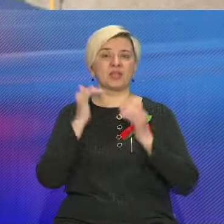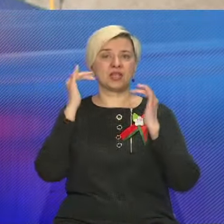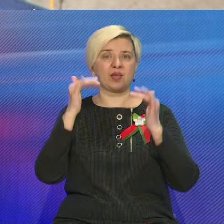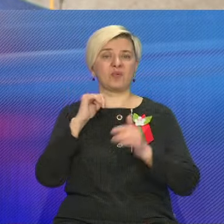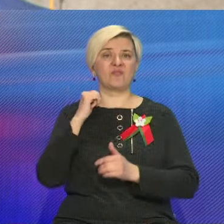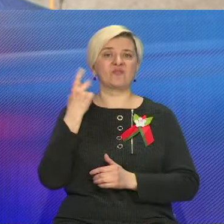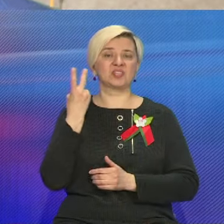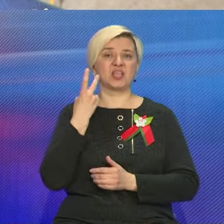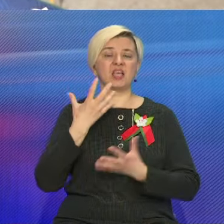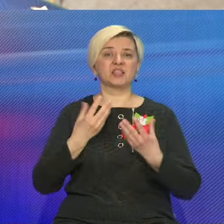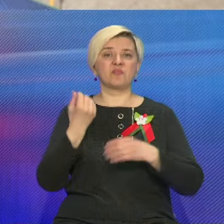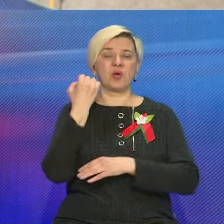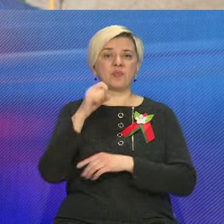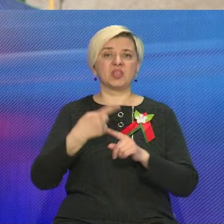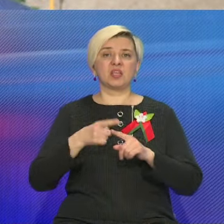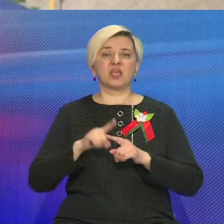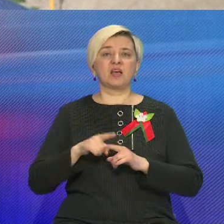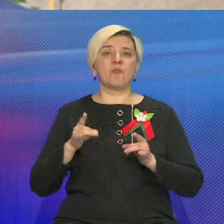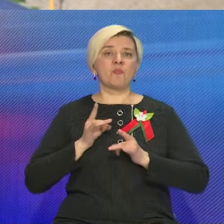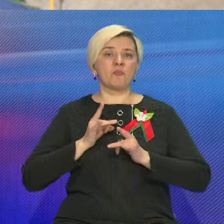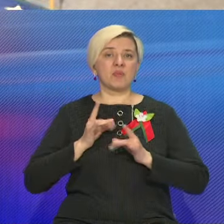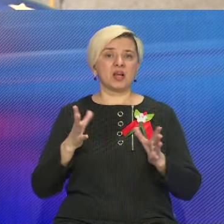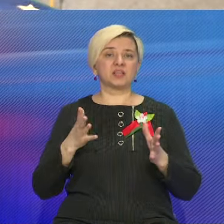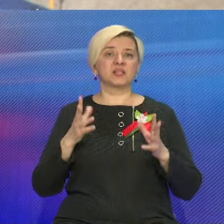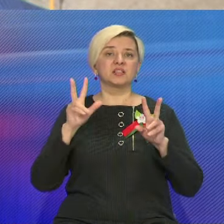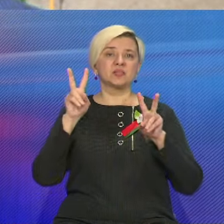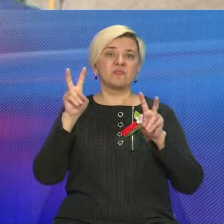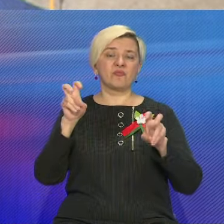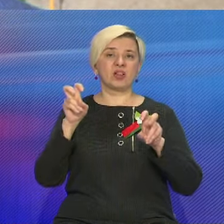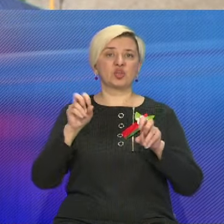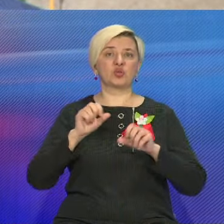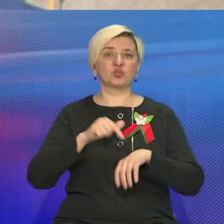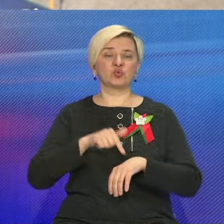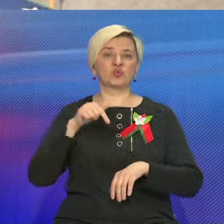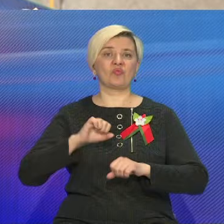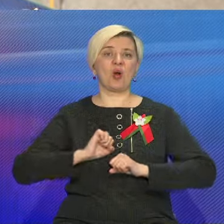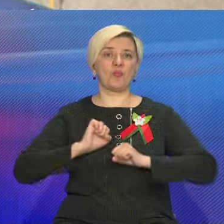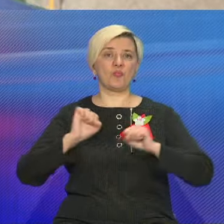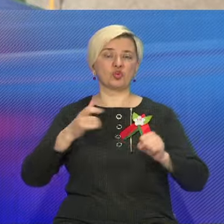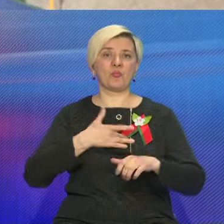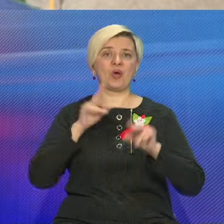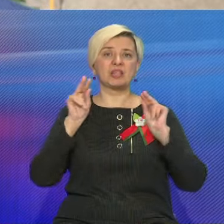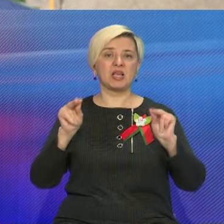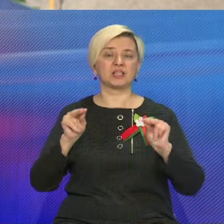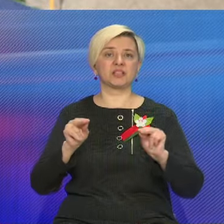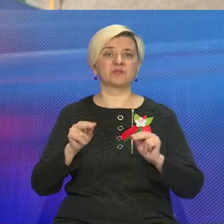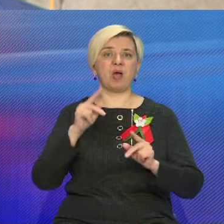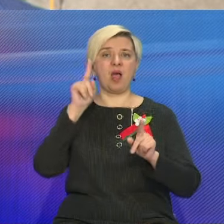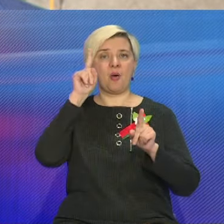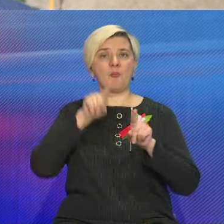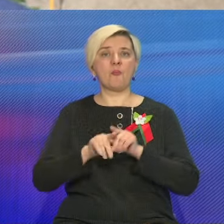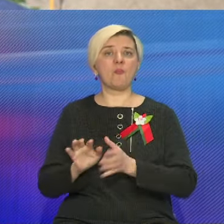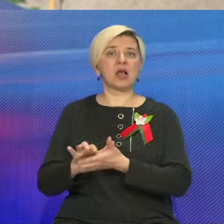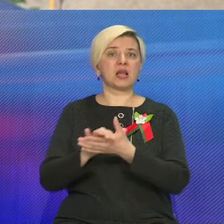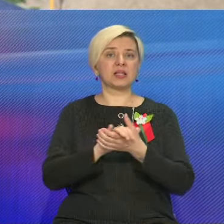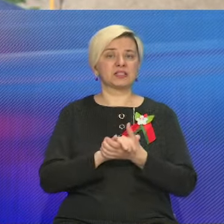это святой праздник. Это он символизирует чувство мужества, патриотизма, героизма, братства. Потому что именно в те